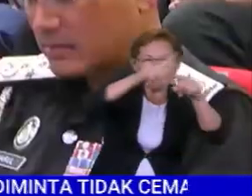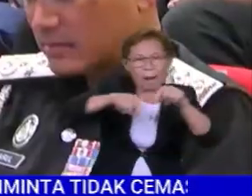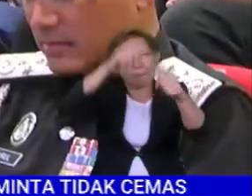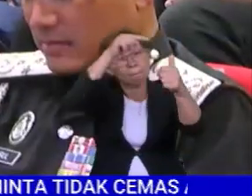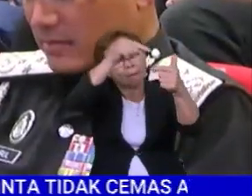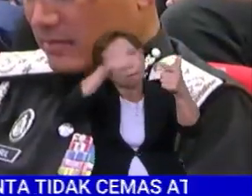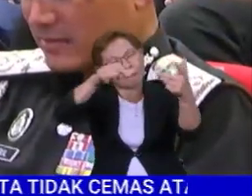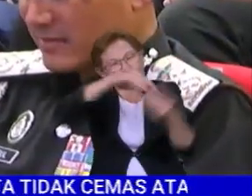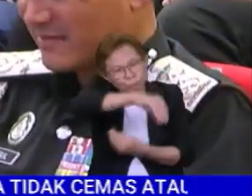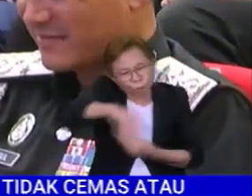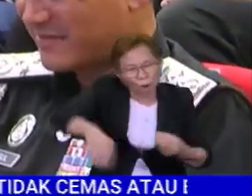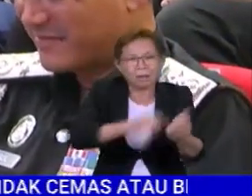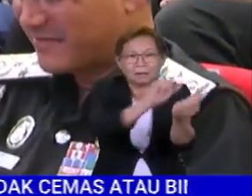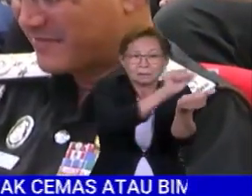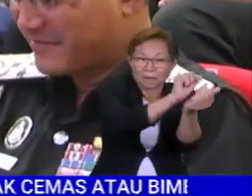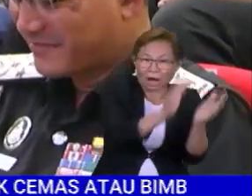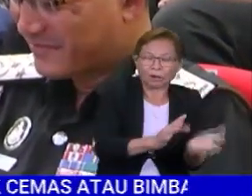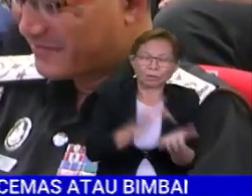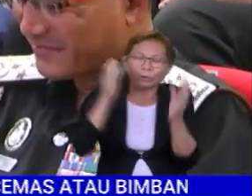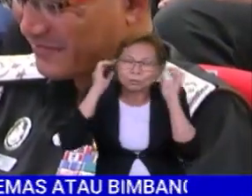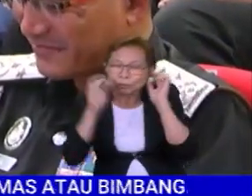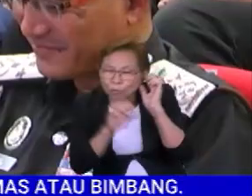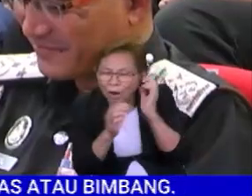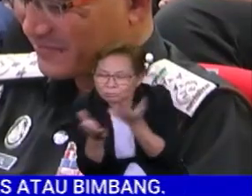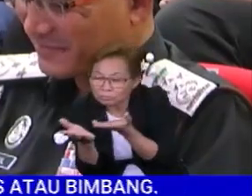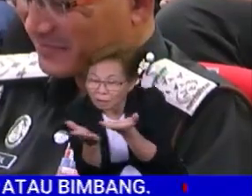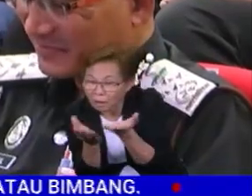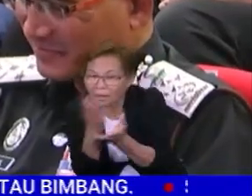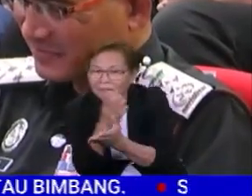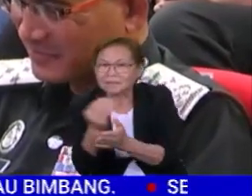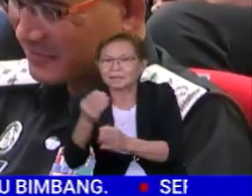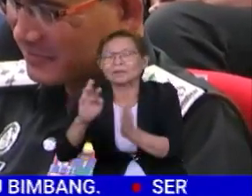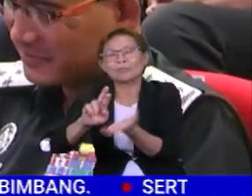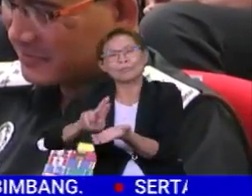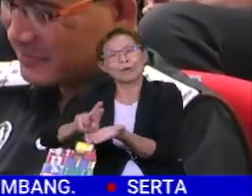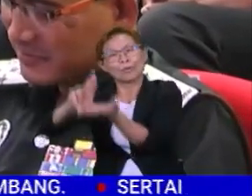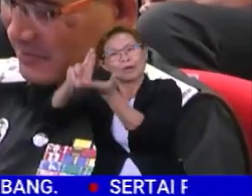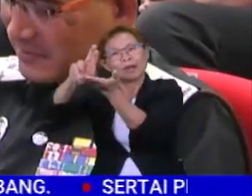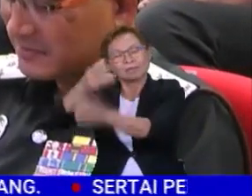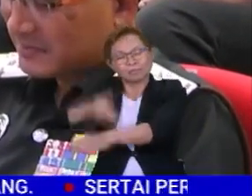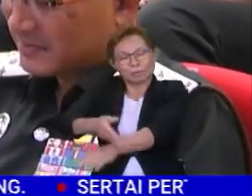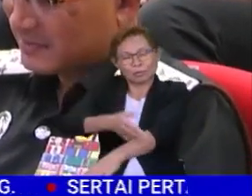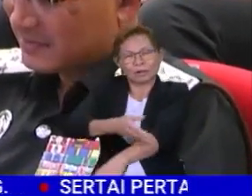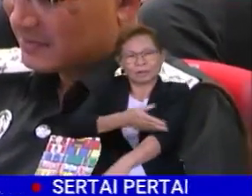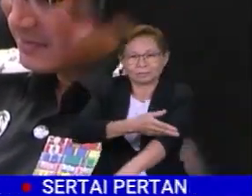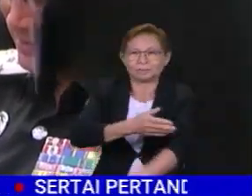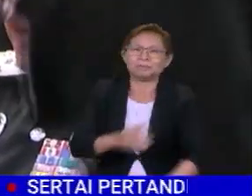aspek iaitu tahanan, rawatan, layanan mahupun pemulihan.